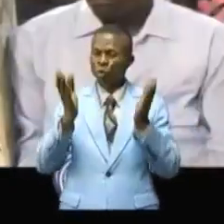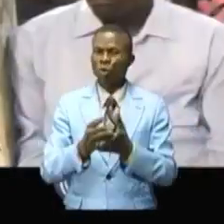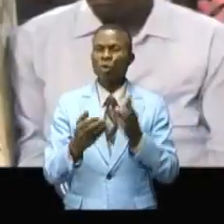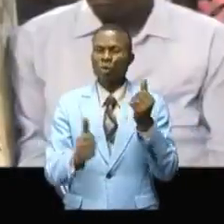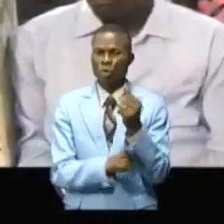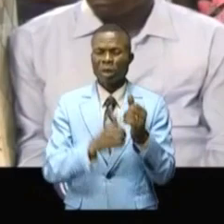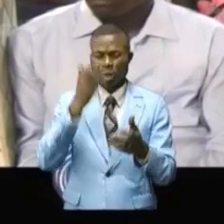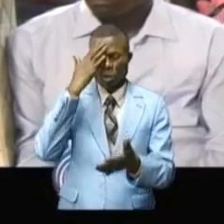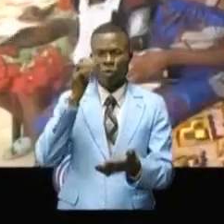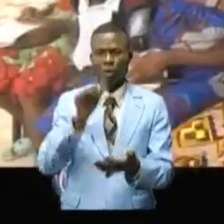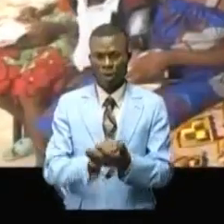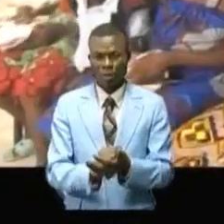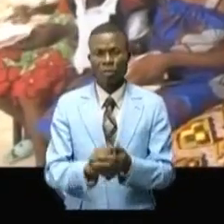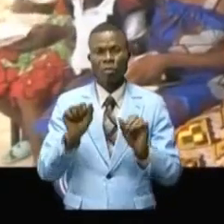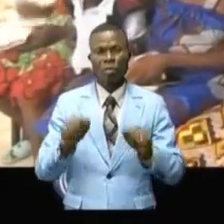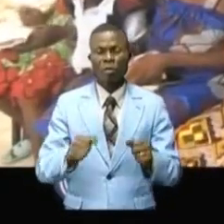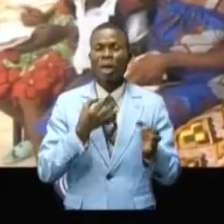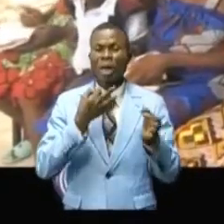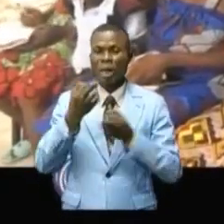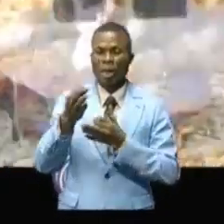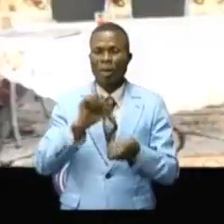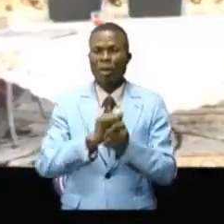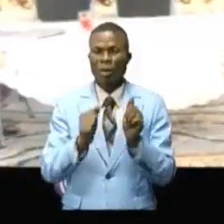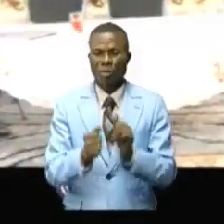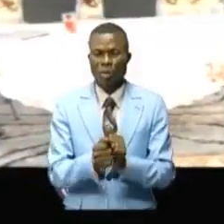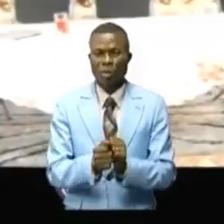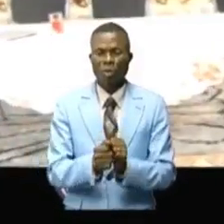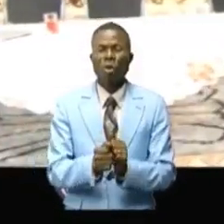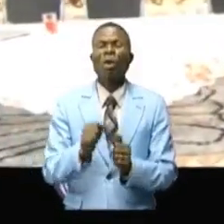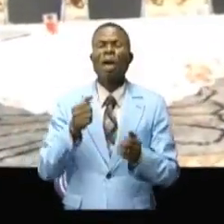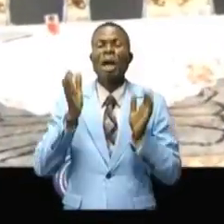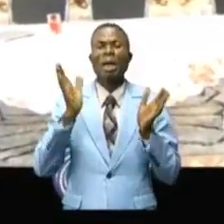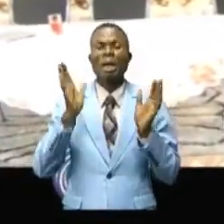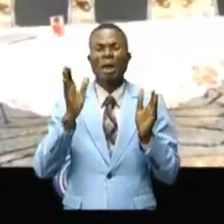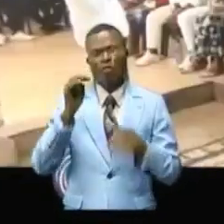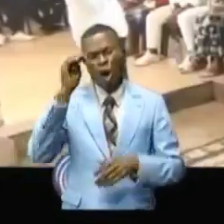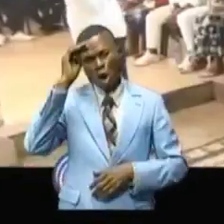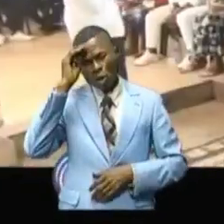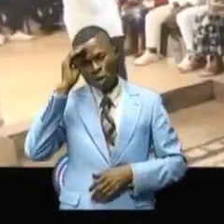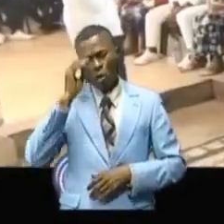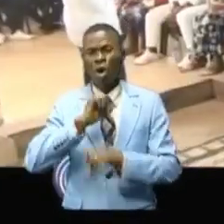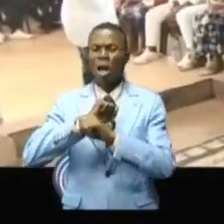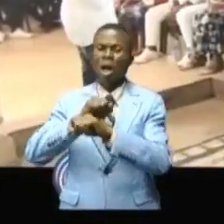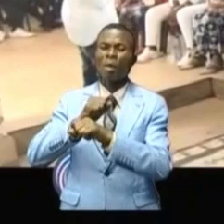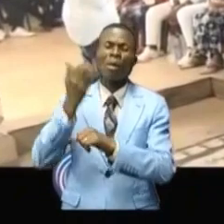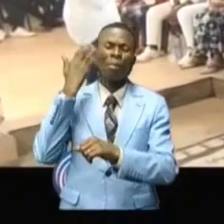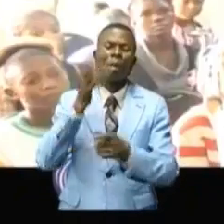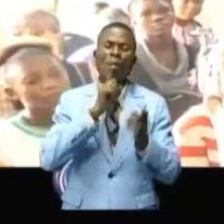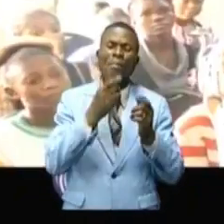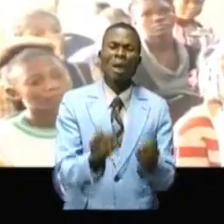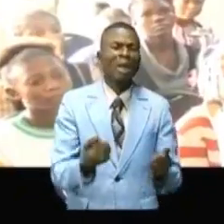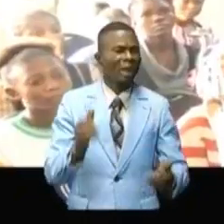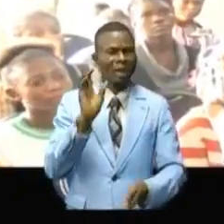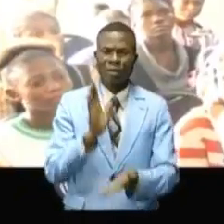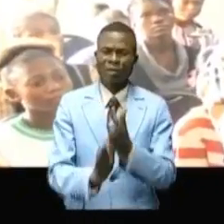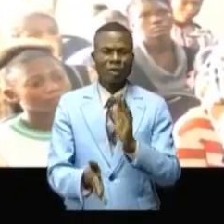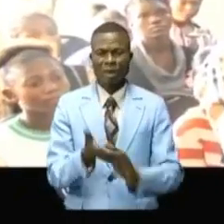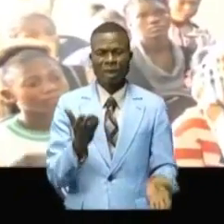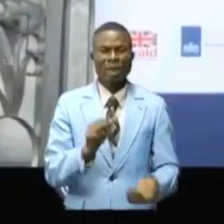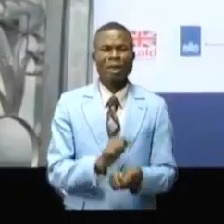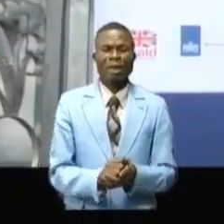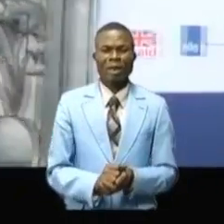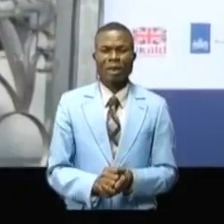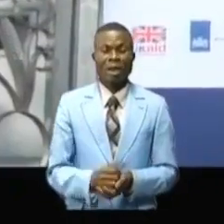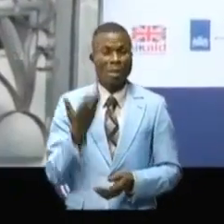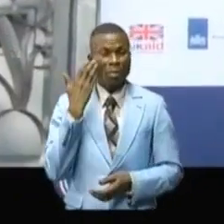Il a été question de pouvoir clarifier sur certains mythes ou tabous qui empêchent les parents d'échanger avec leurs enfants sur l'hygiène menstruelle.